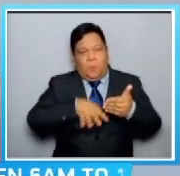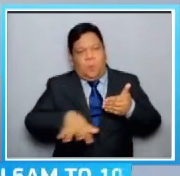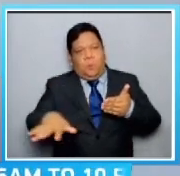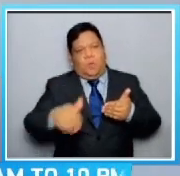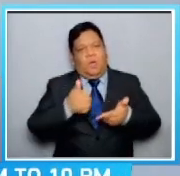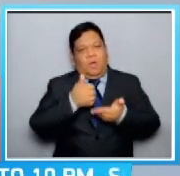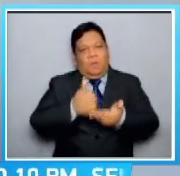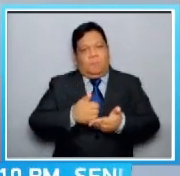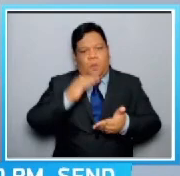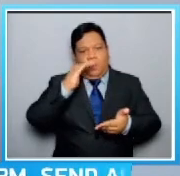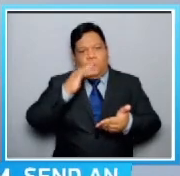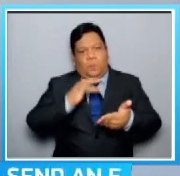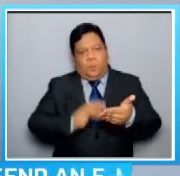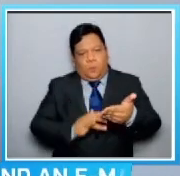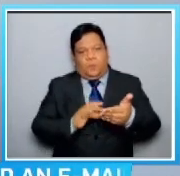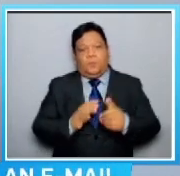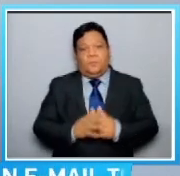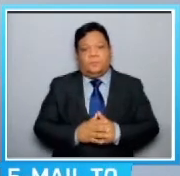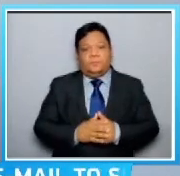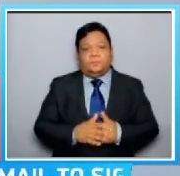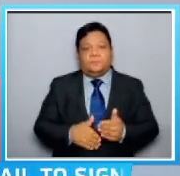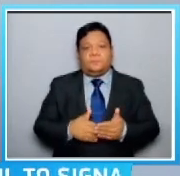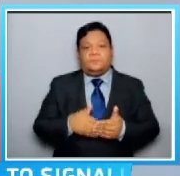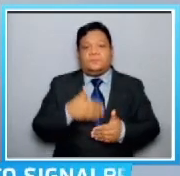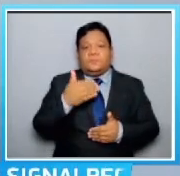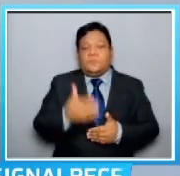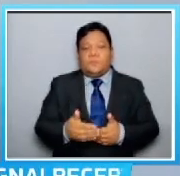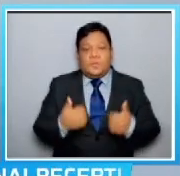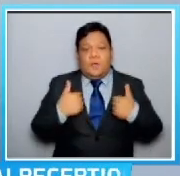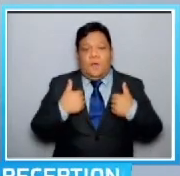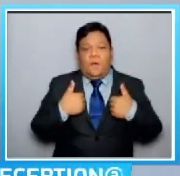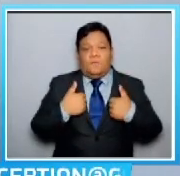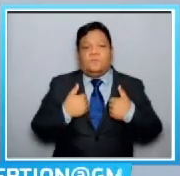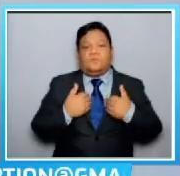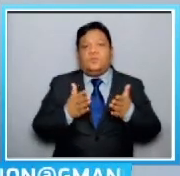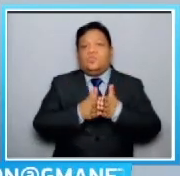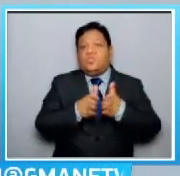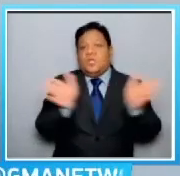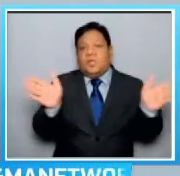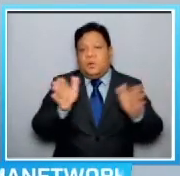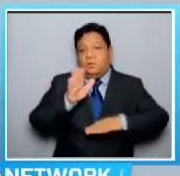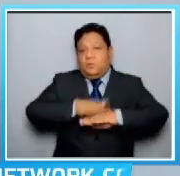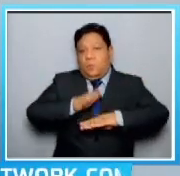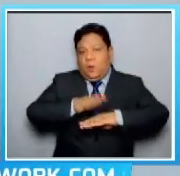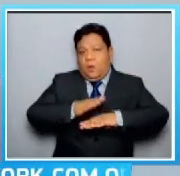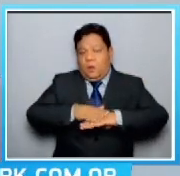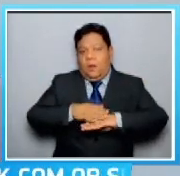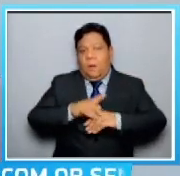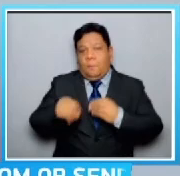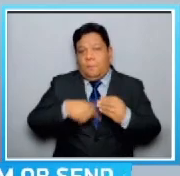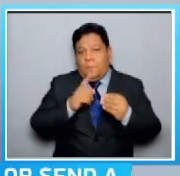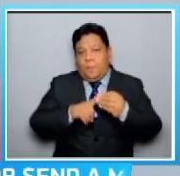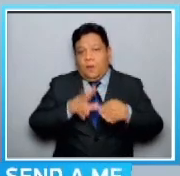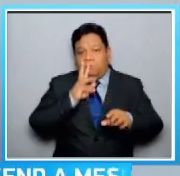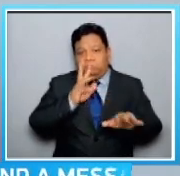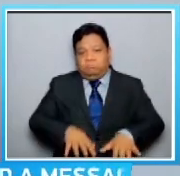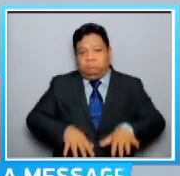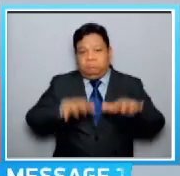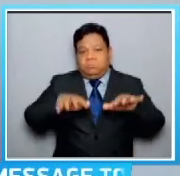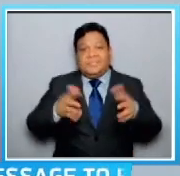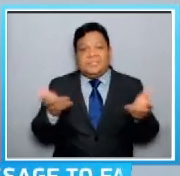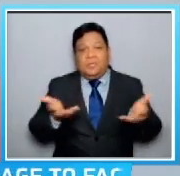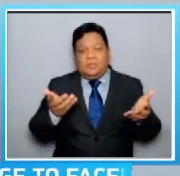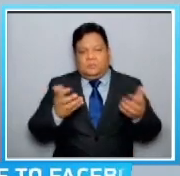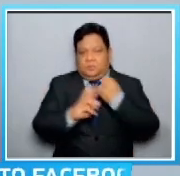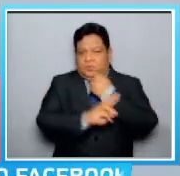And then meron po kaming general flood advisory na nilabas dito sa may Region 3